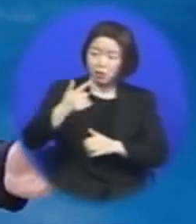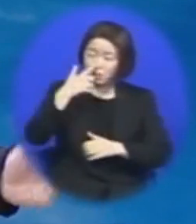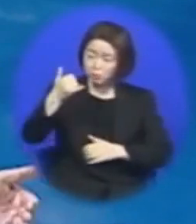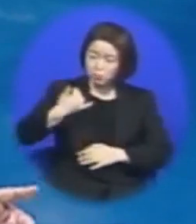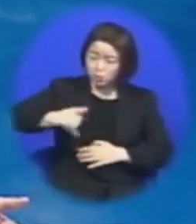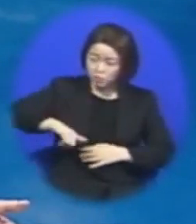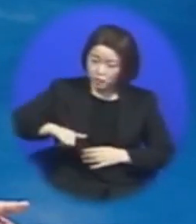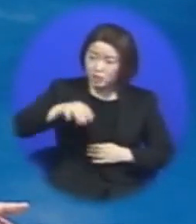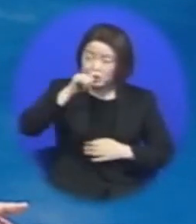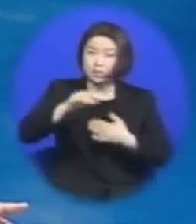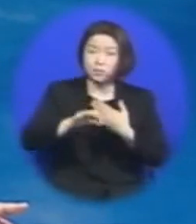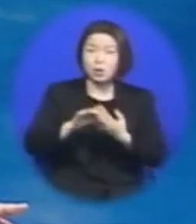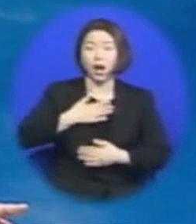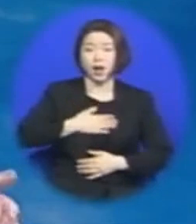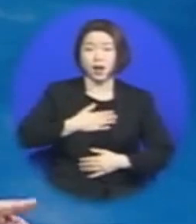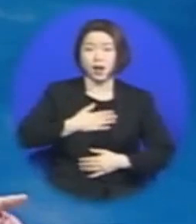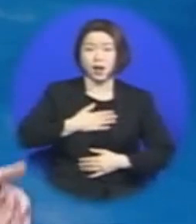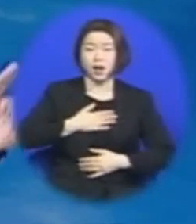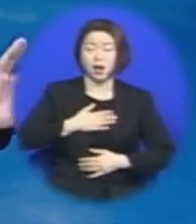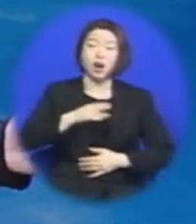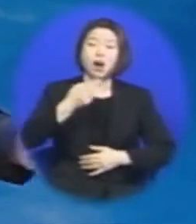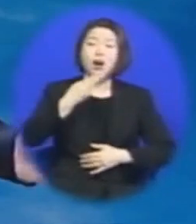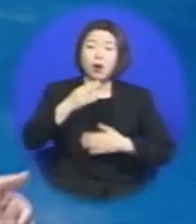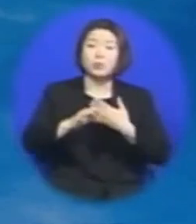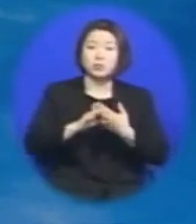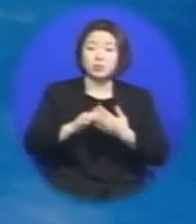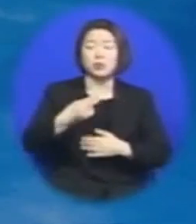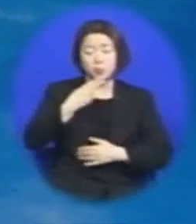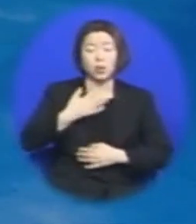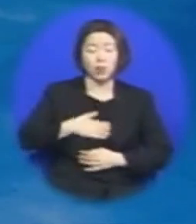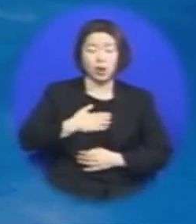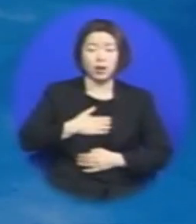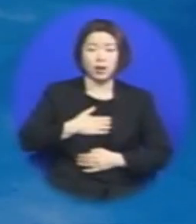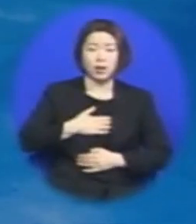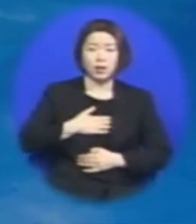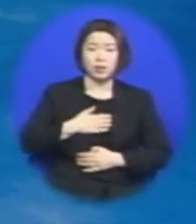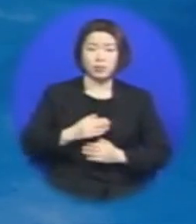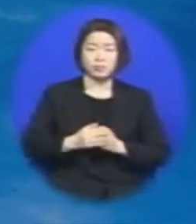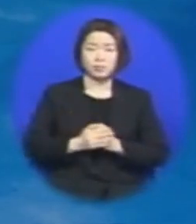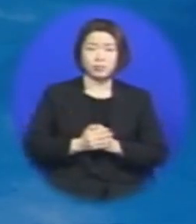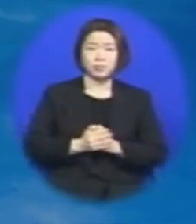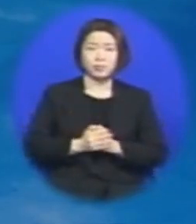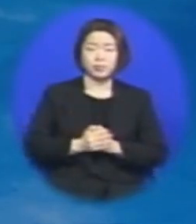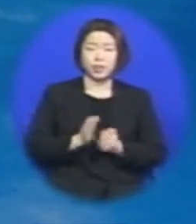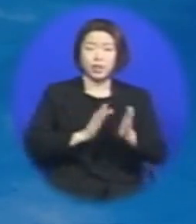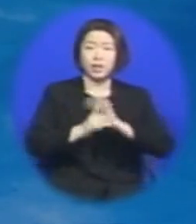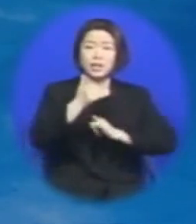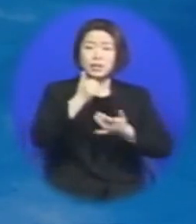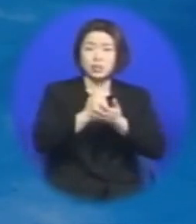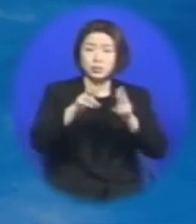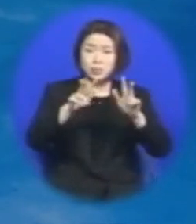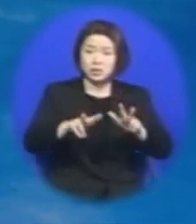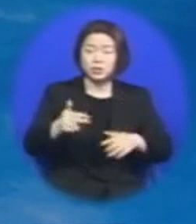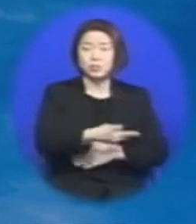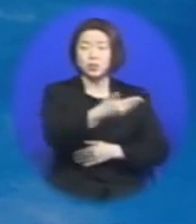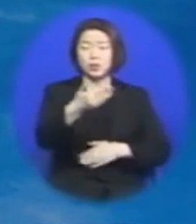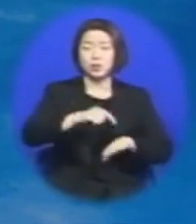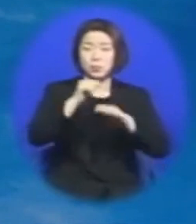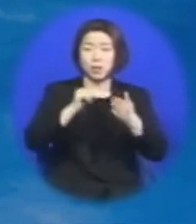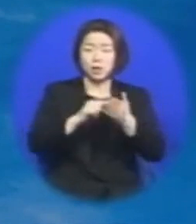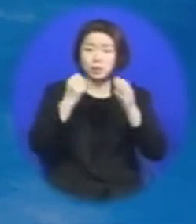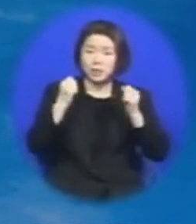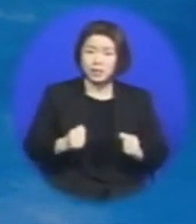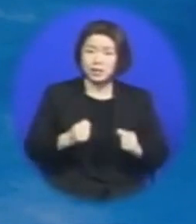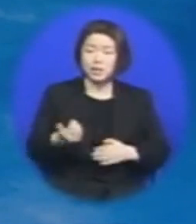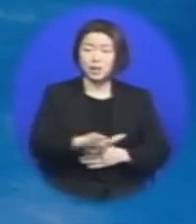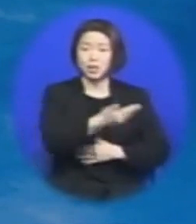있으면 알지요 없으면 또 없다고 알지요 예수님이 지금 여러분의 마음에 계신 것을